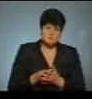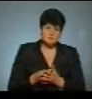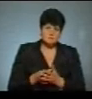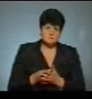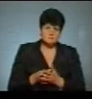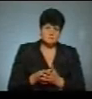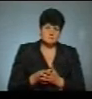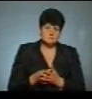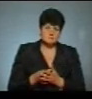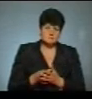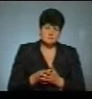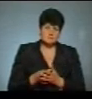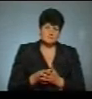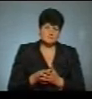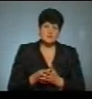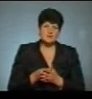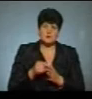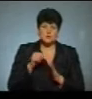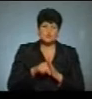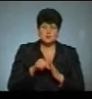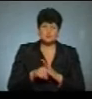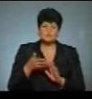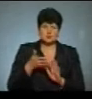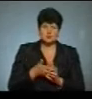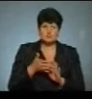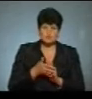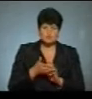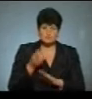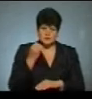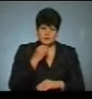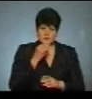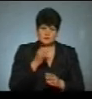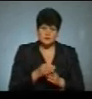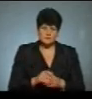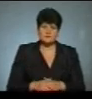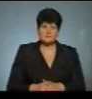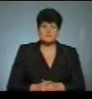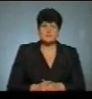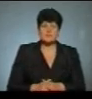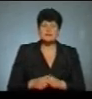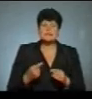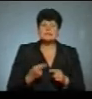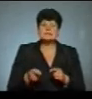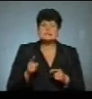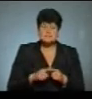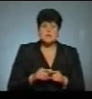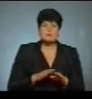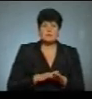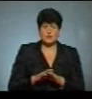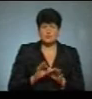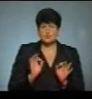кожному працювати над своїми якимись моментами? Дякую за відповідь. Це цілком